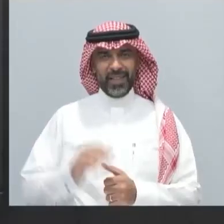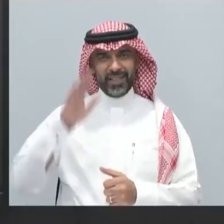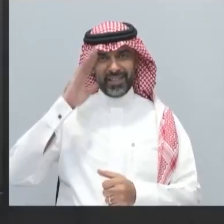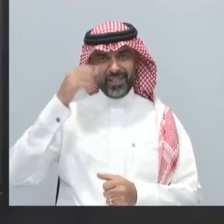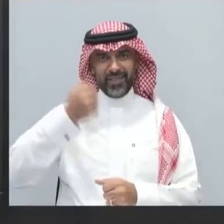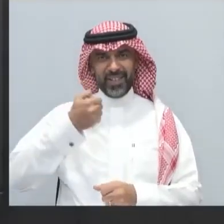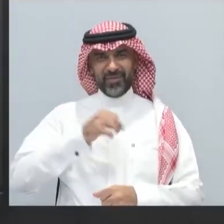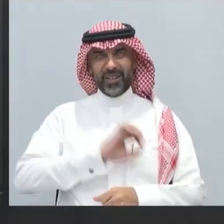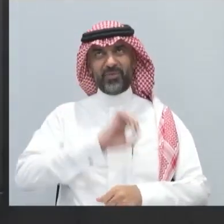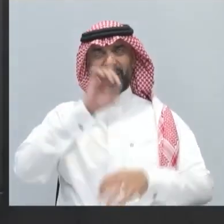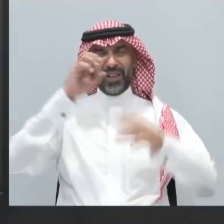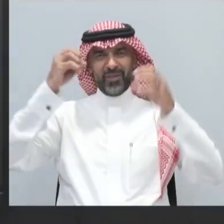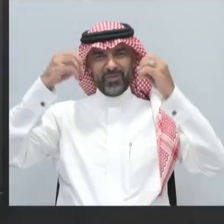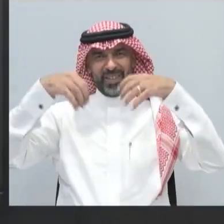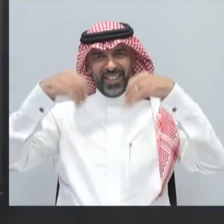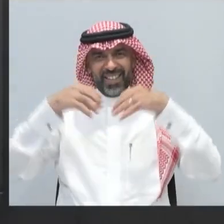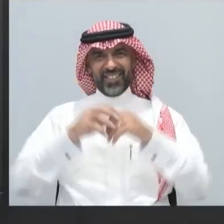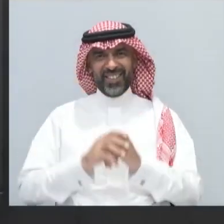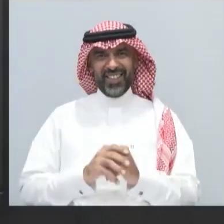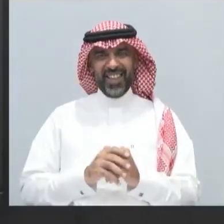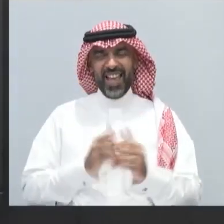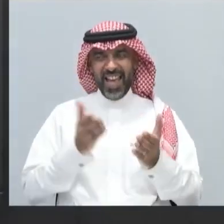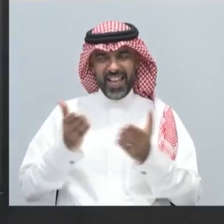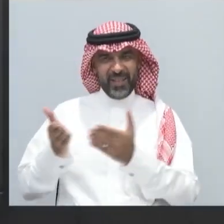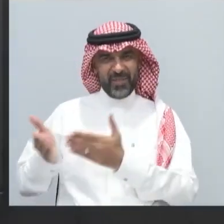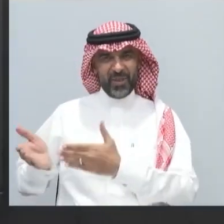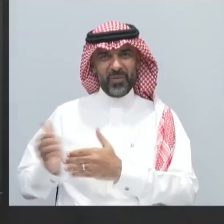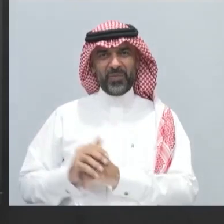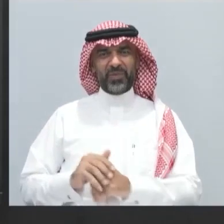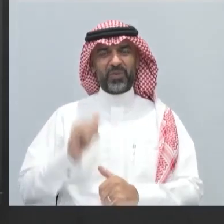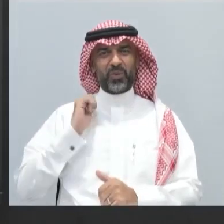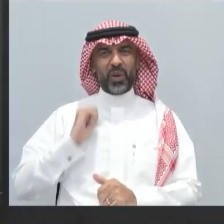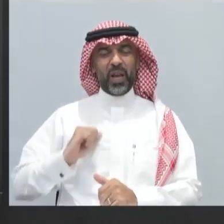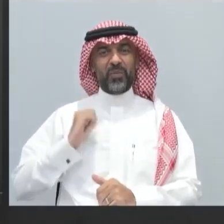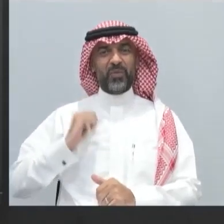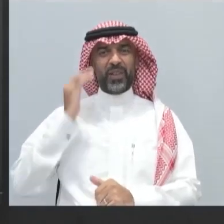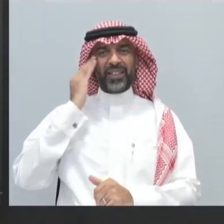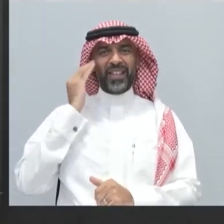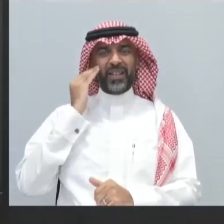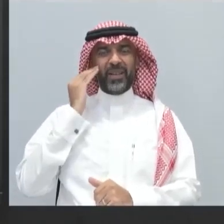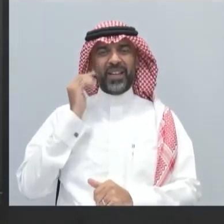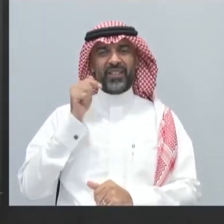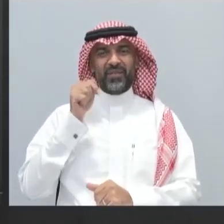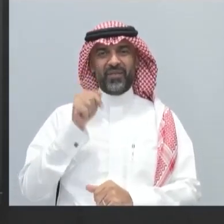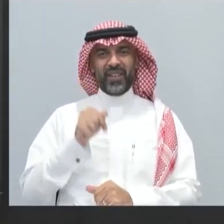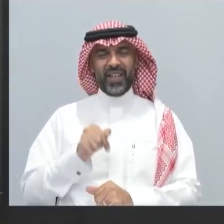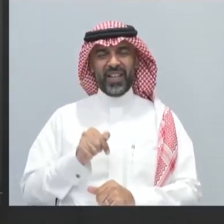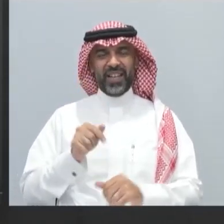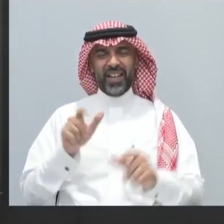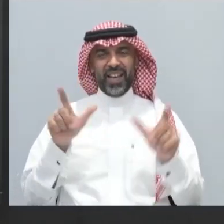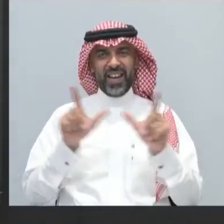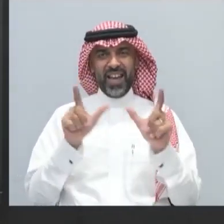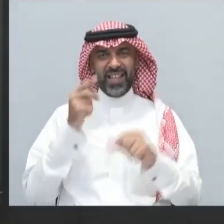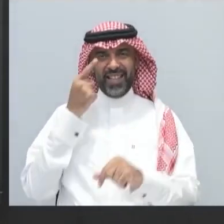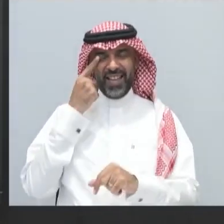السلام عليكم ورحمه الله وبركاته اهلا وسهلا بكم اعزائنا الطلاب والطالبات على قناه